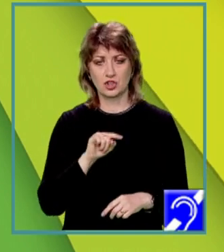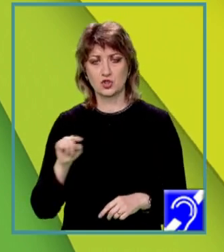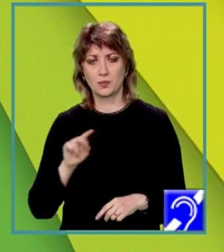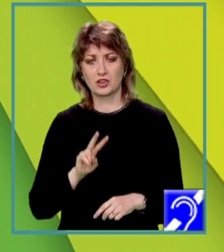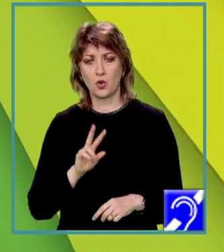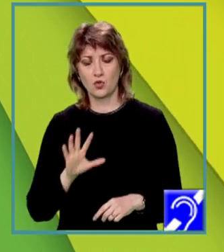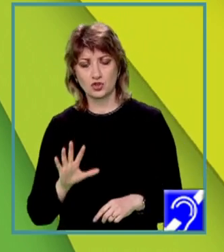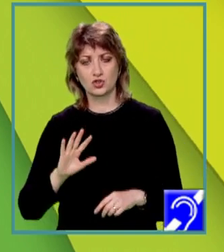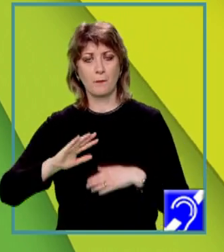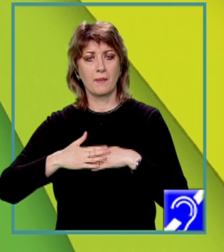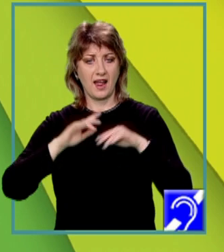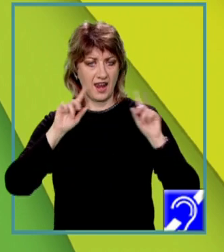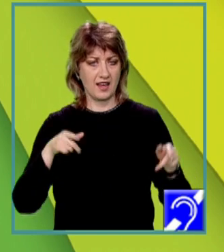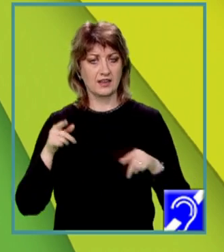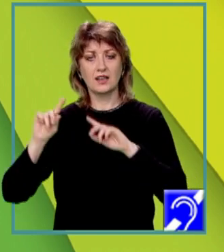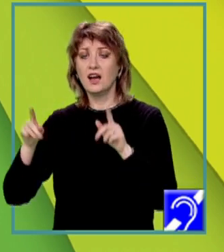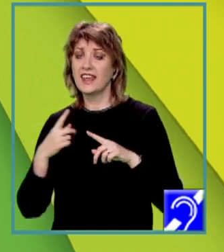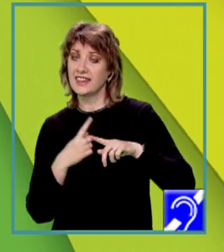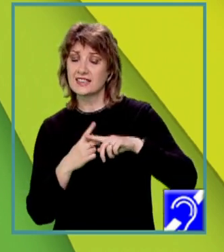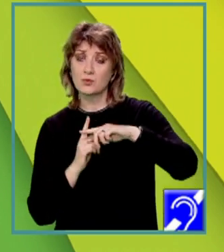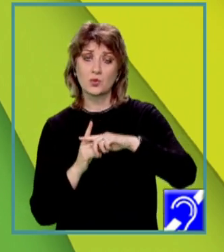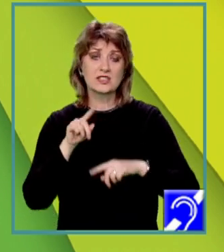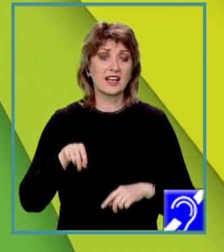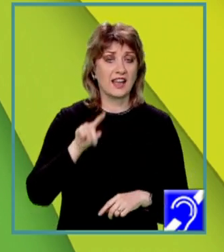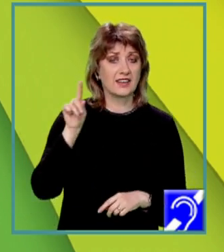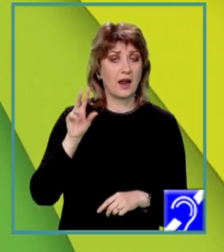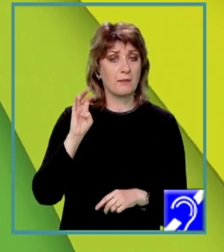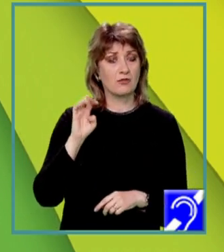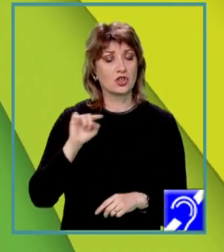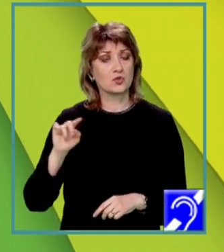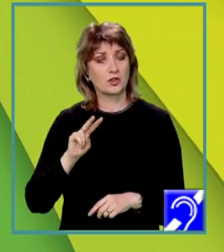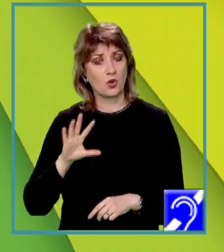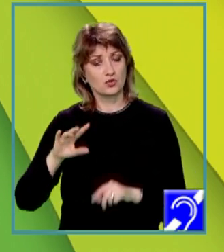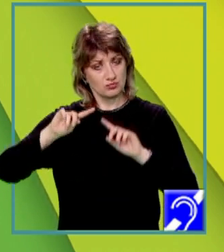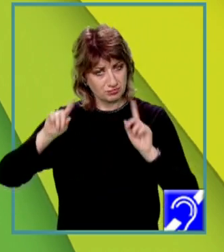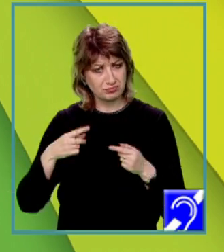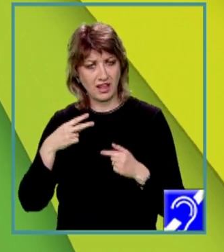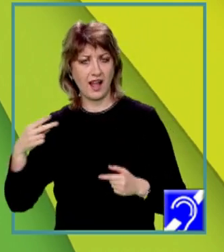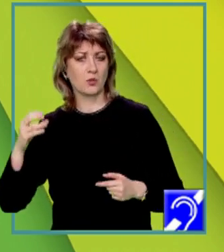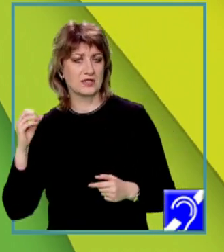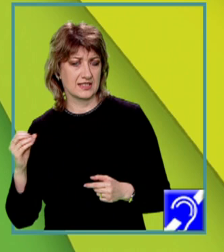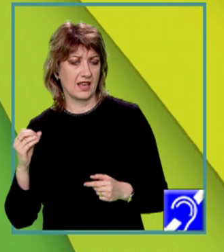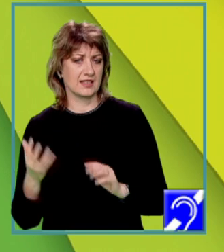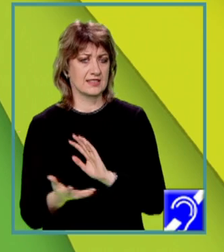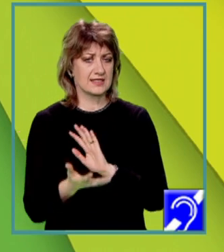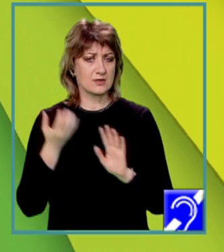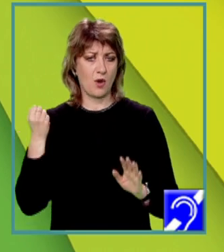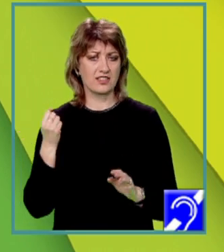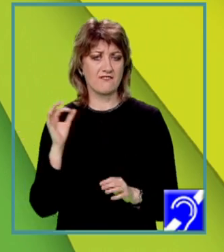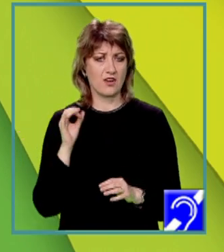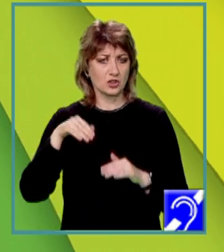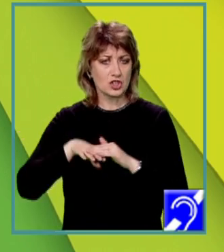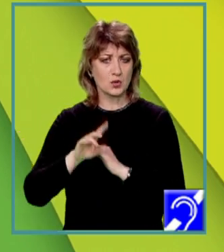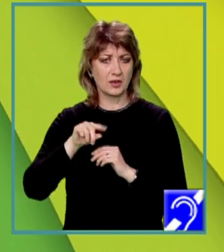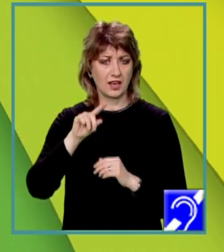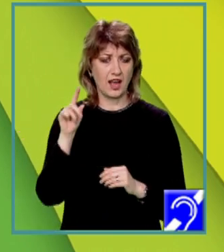25 pe lângă x minus radical din 40 pe 25 este egal cu zero scoate în faptul de a radical ce